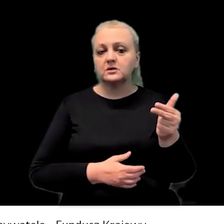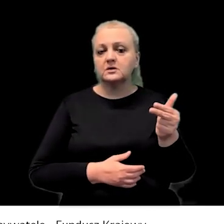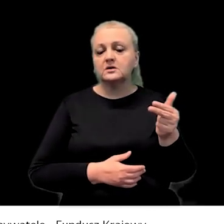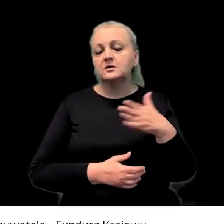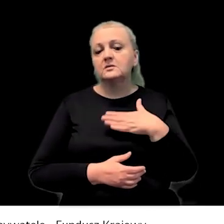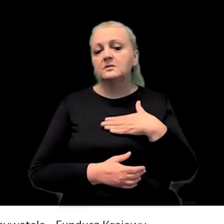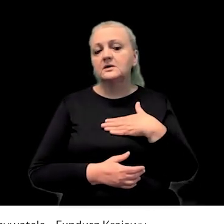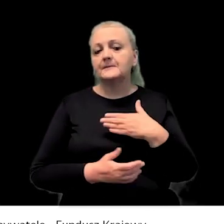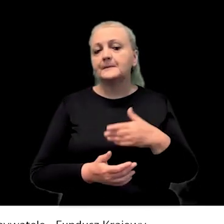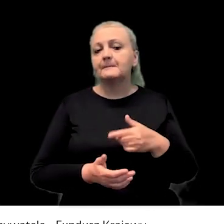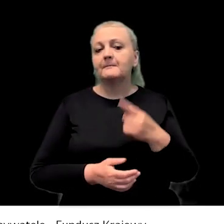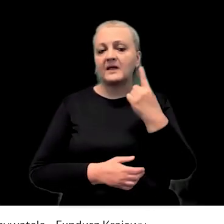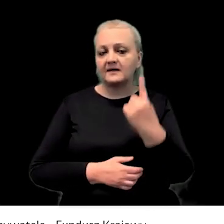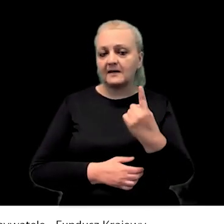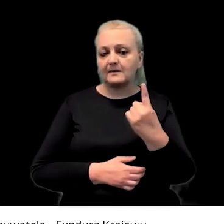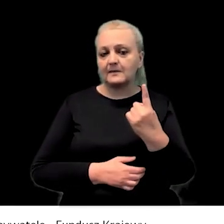o,